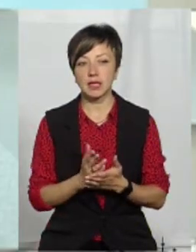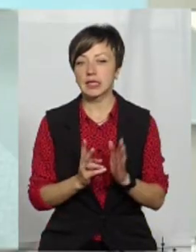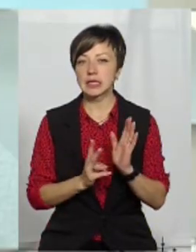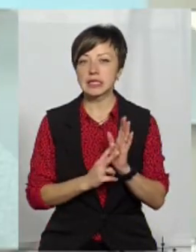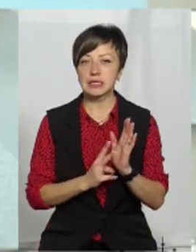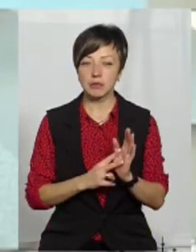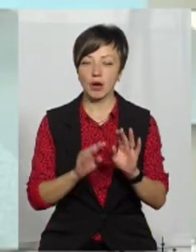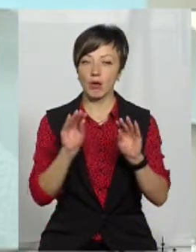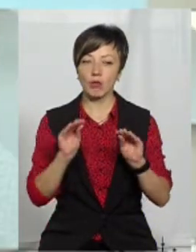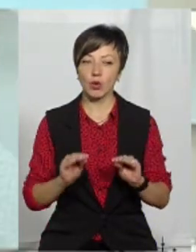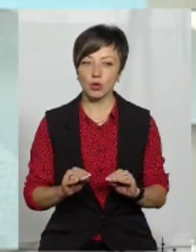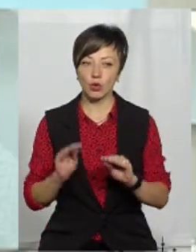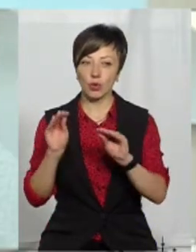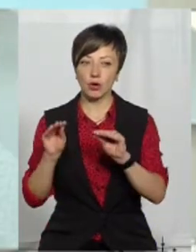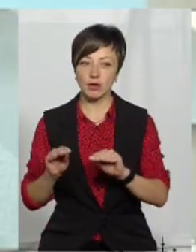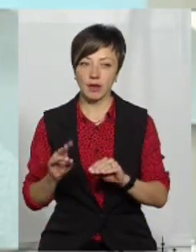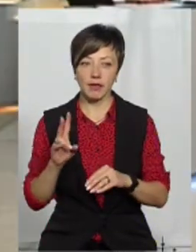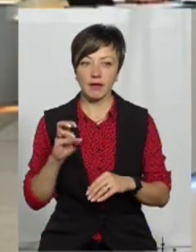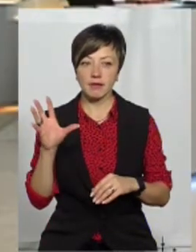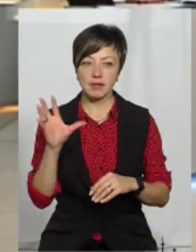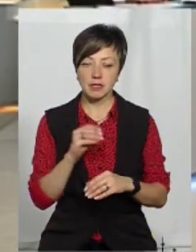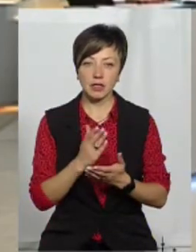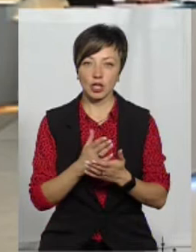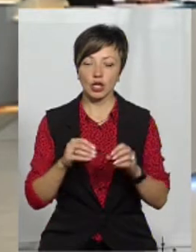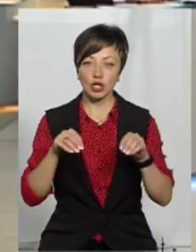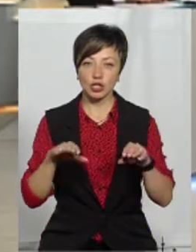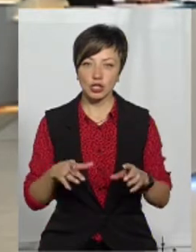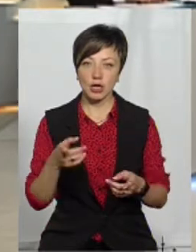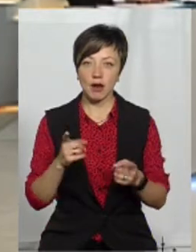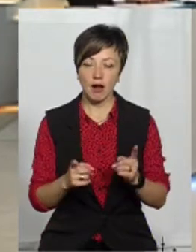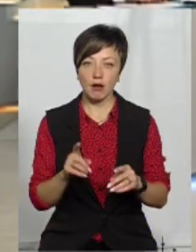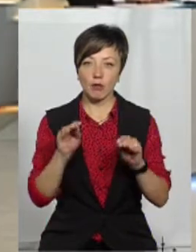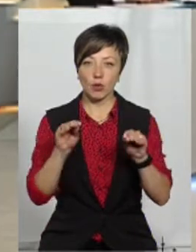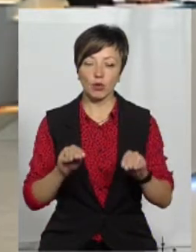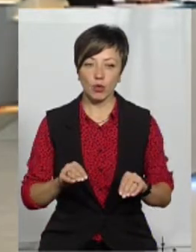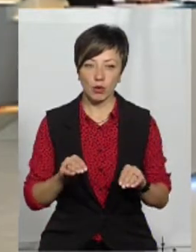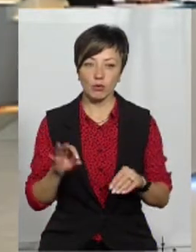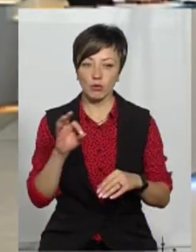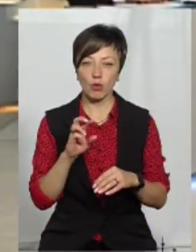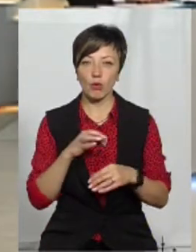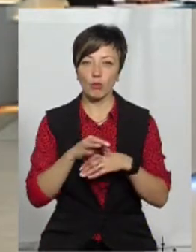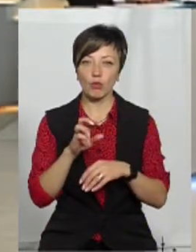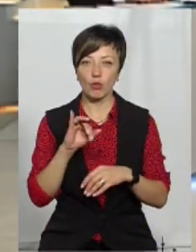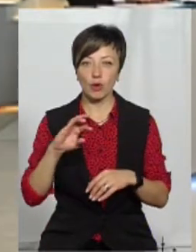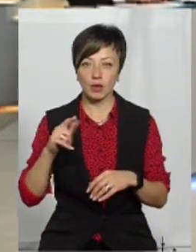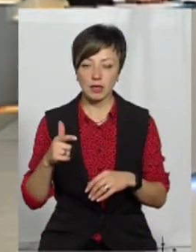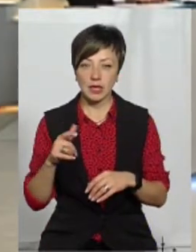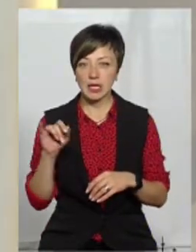7 протоколів. Не всі по них є рішення, але реальних протоколів про булінг.